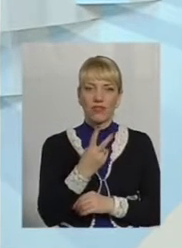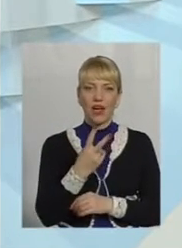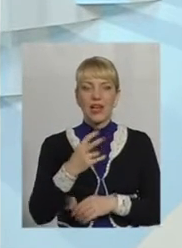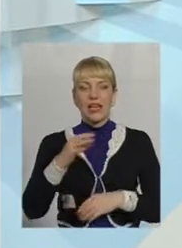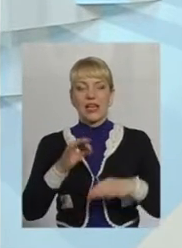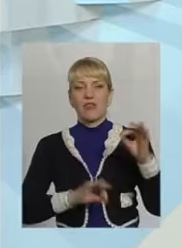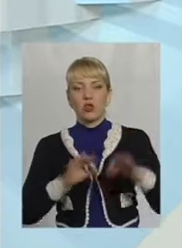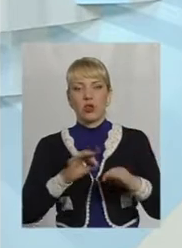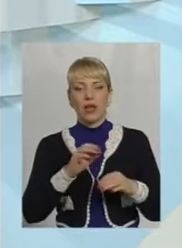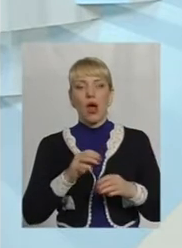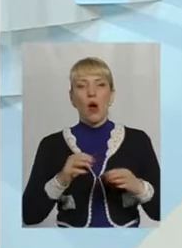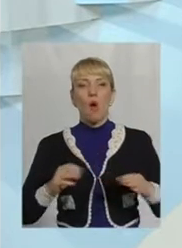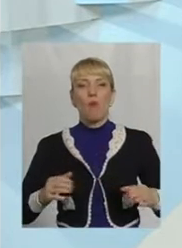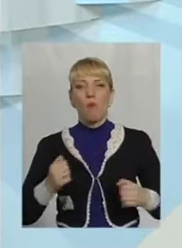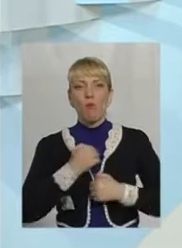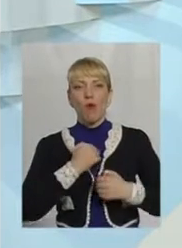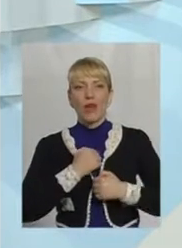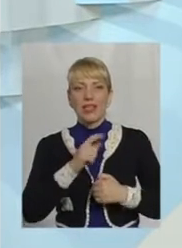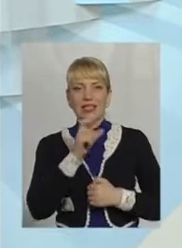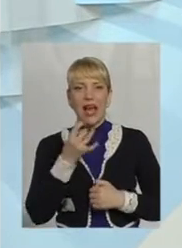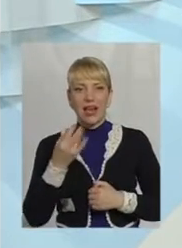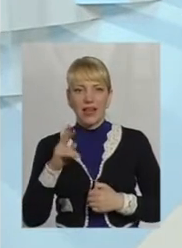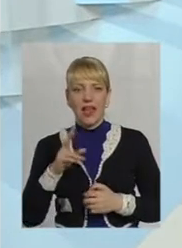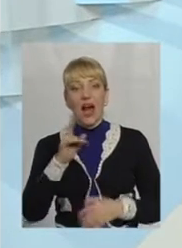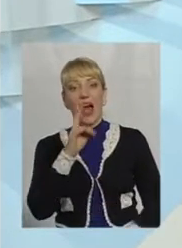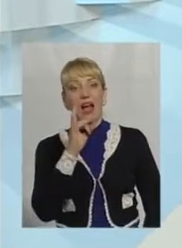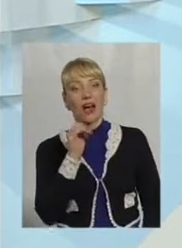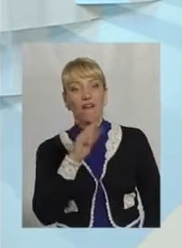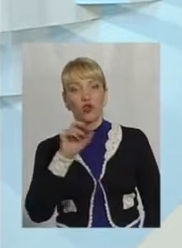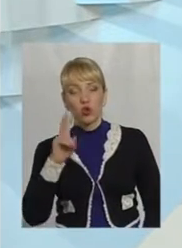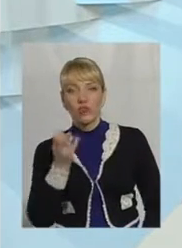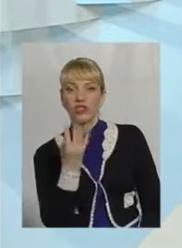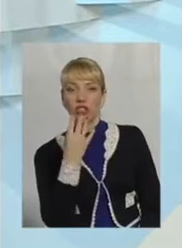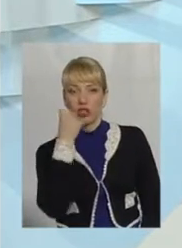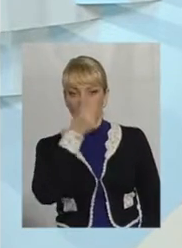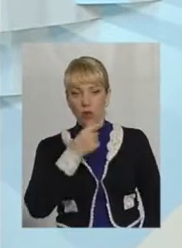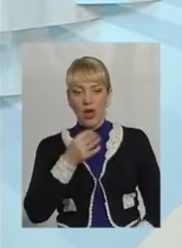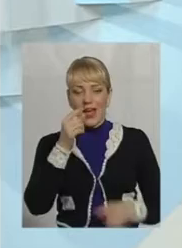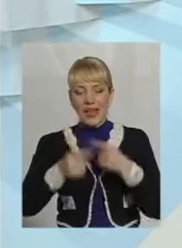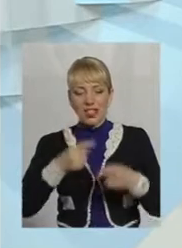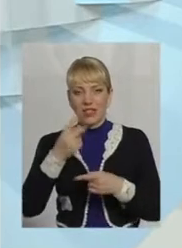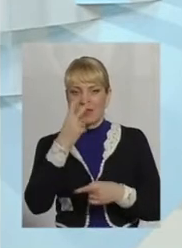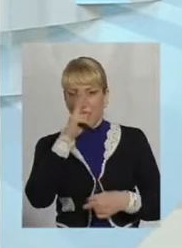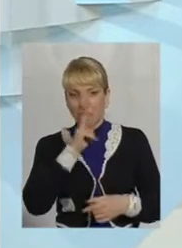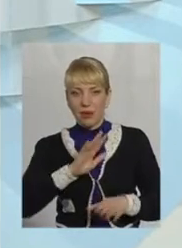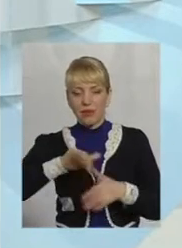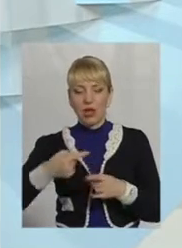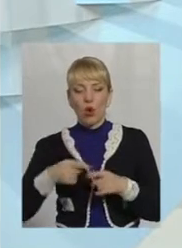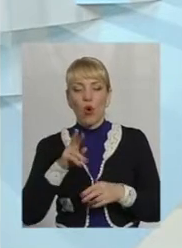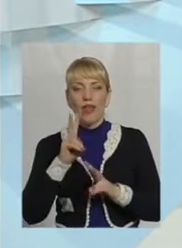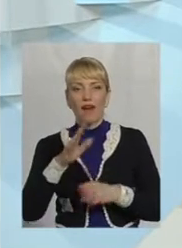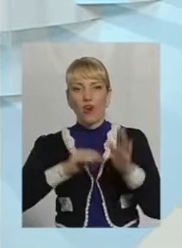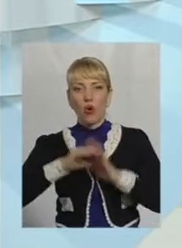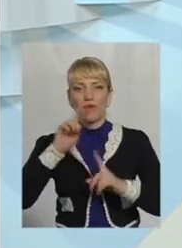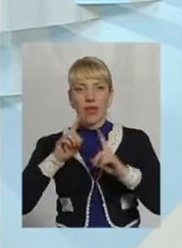боєзарядів. А Кравчук у 14-му році, рівно через 2 місяці після того, як Верховна Рада прийняла